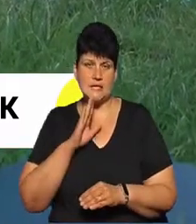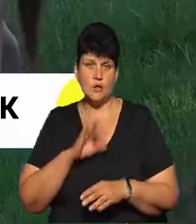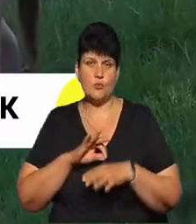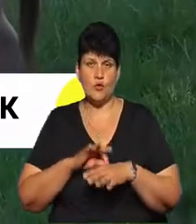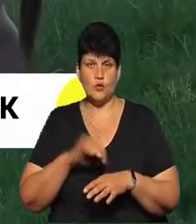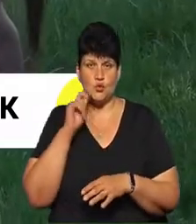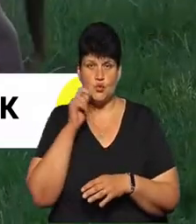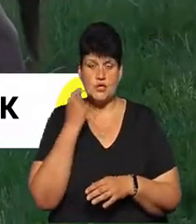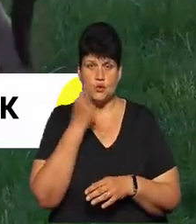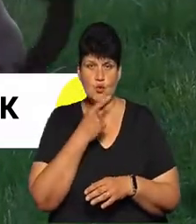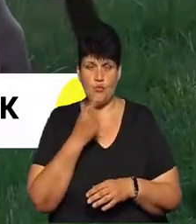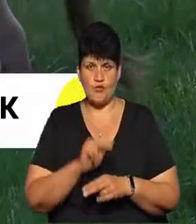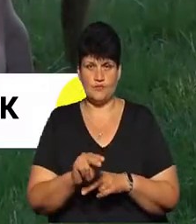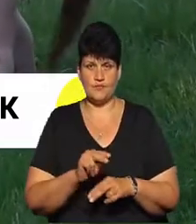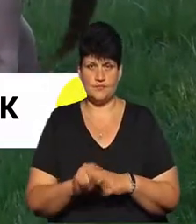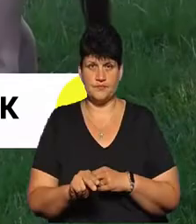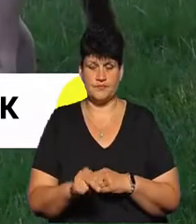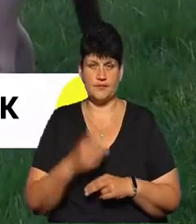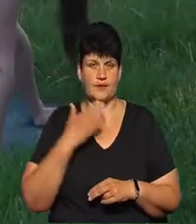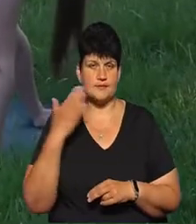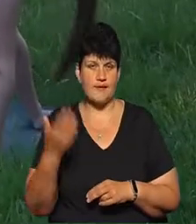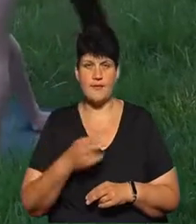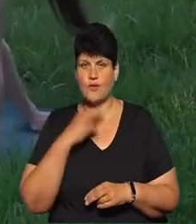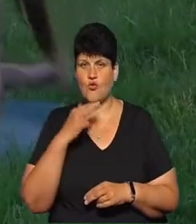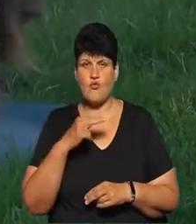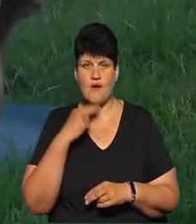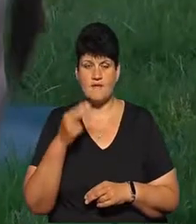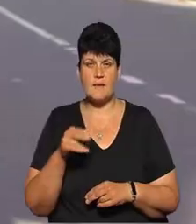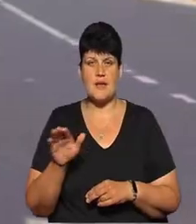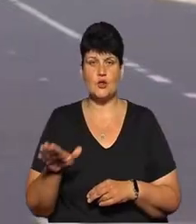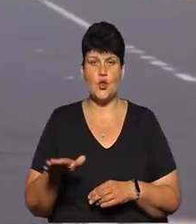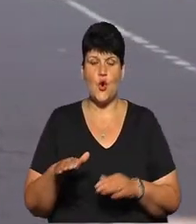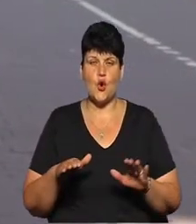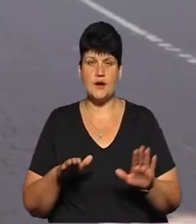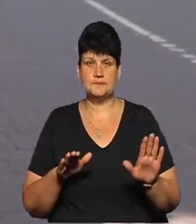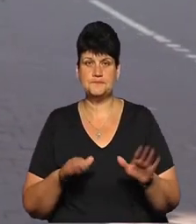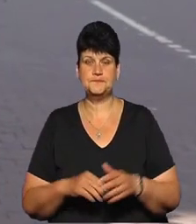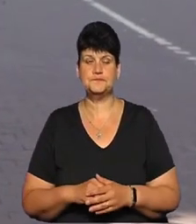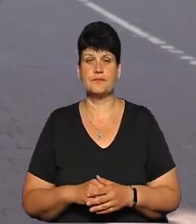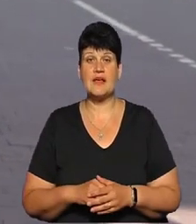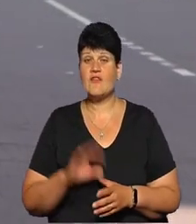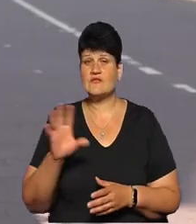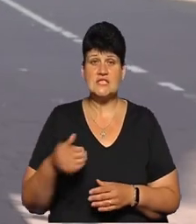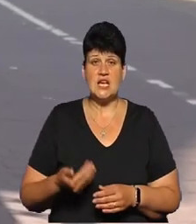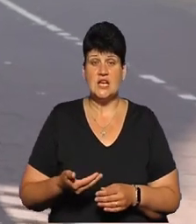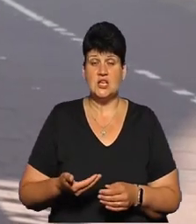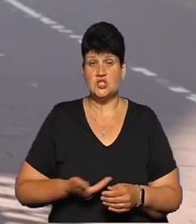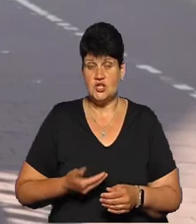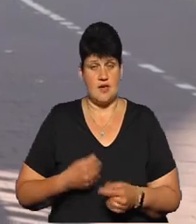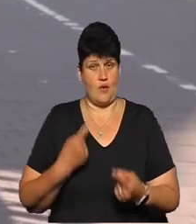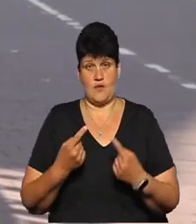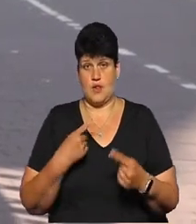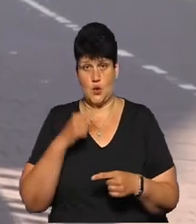мовою. І остання увага, п'яточка догори. Дуже на п'яточку. Все життя я розмовляла російською мовою. Для мене це